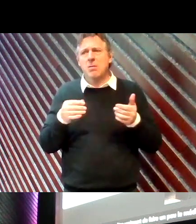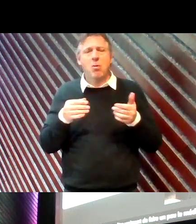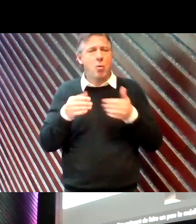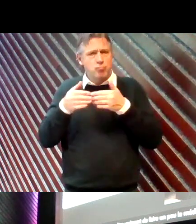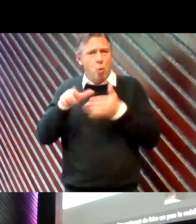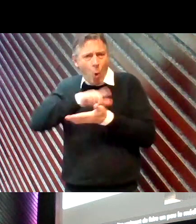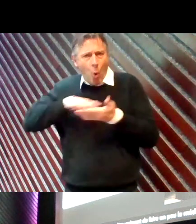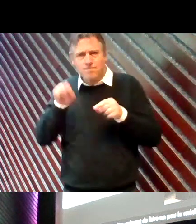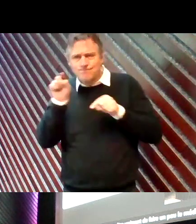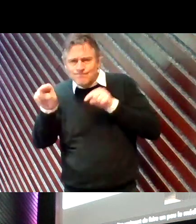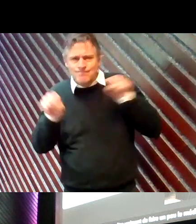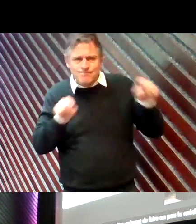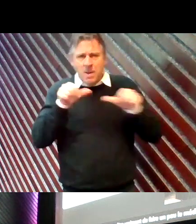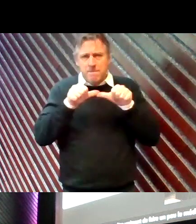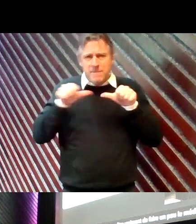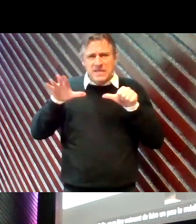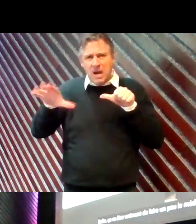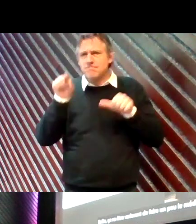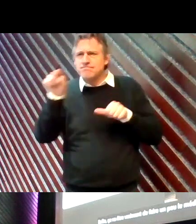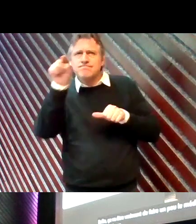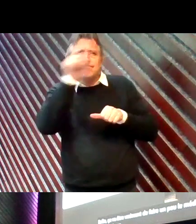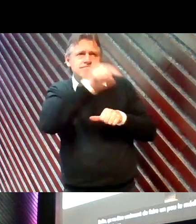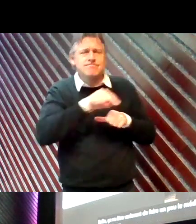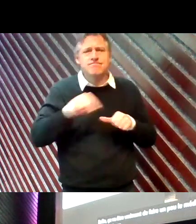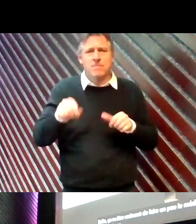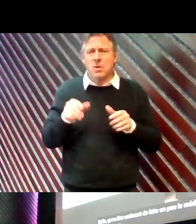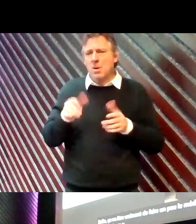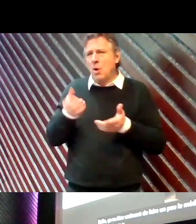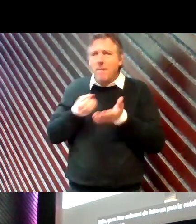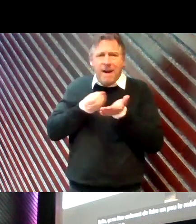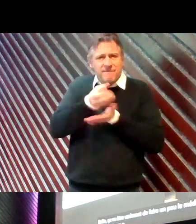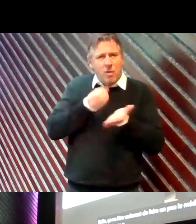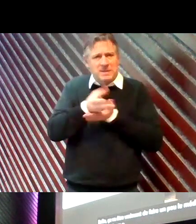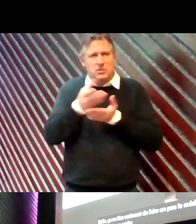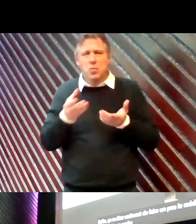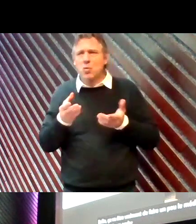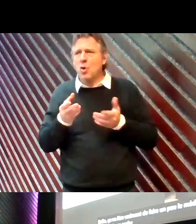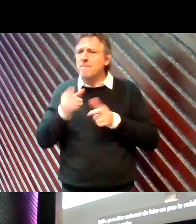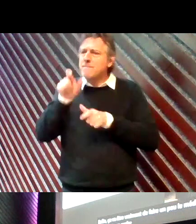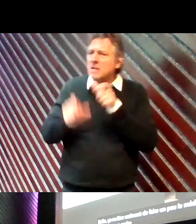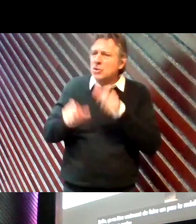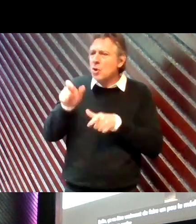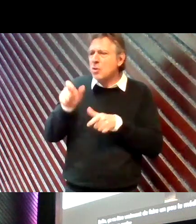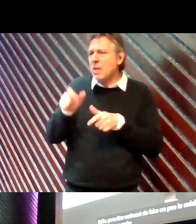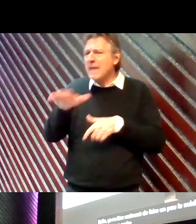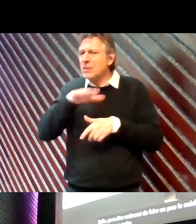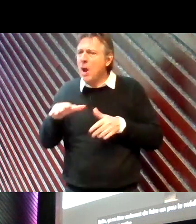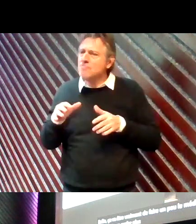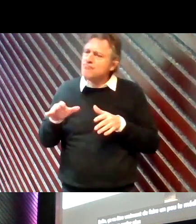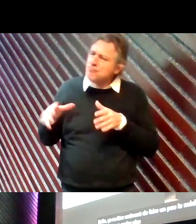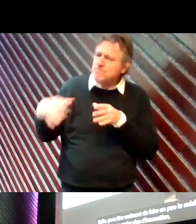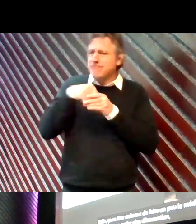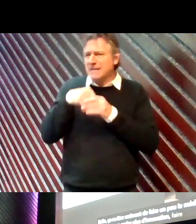plus parler d'une innovation, engager les acteurs d'un territoire et faire en sorte que chacun puisse devenir